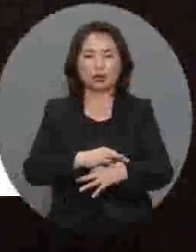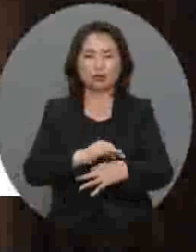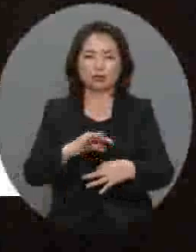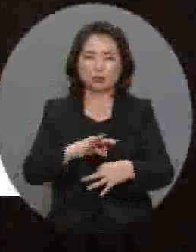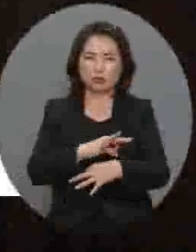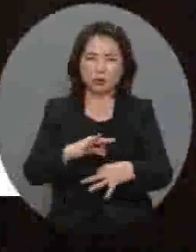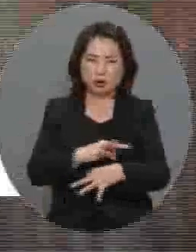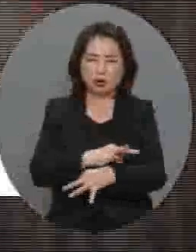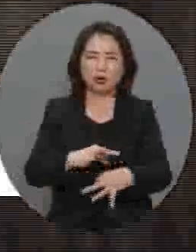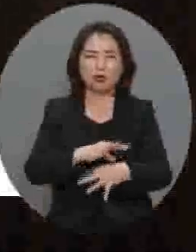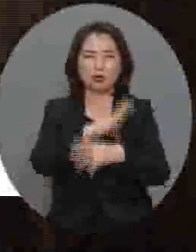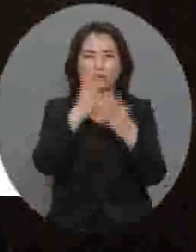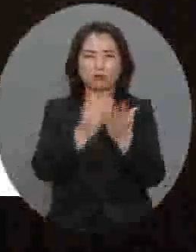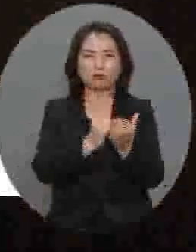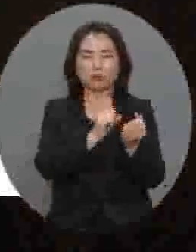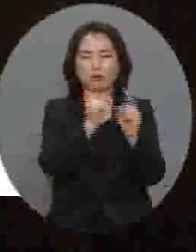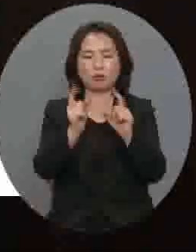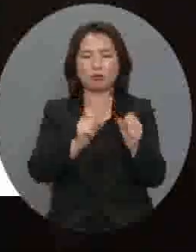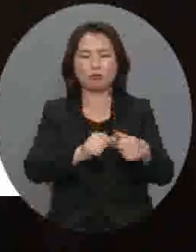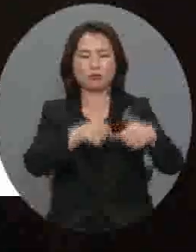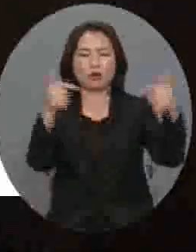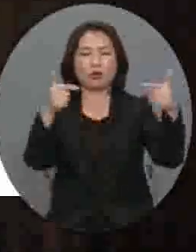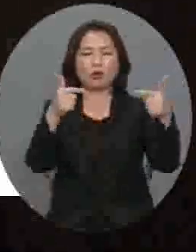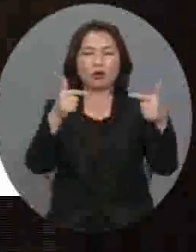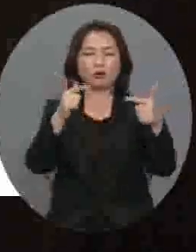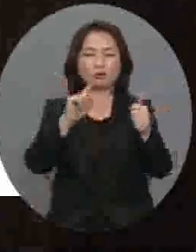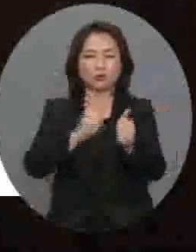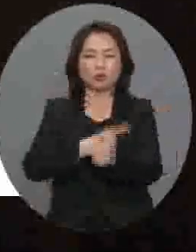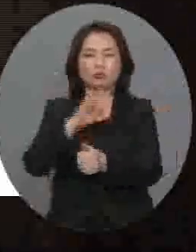어떤 부패를 완전히 판치게 하는